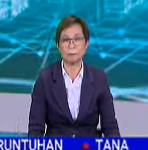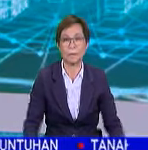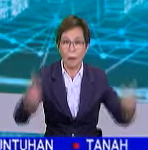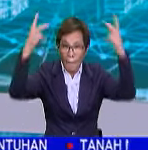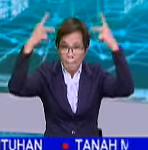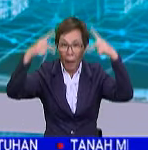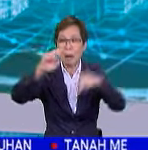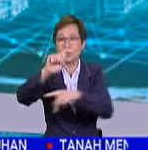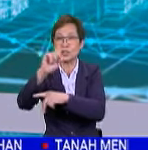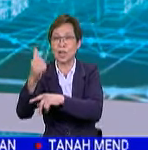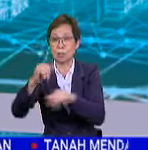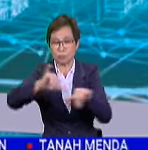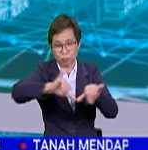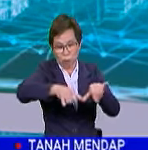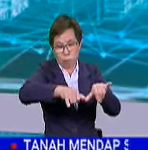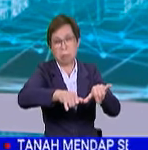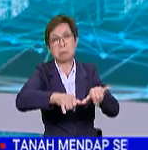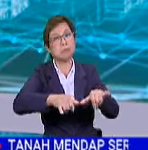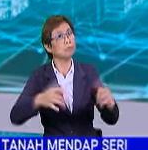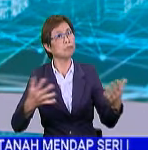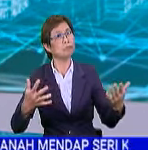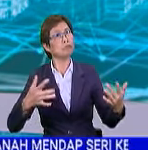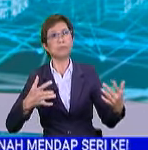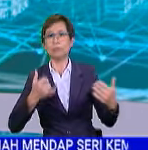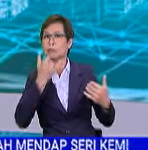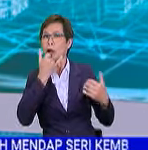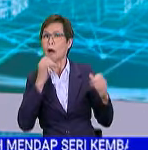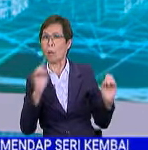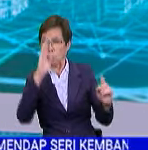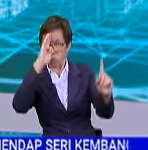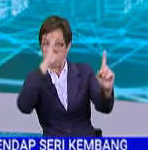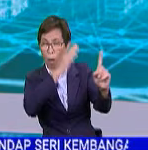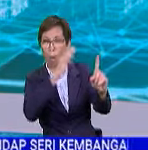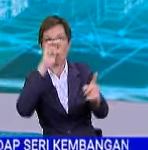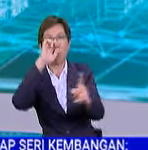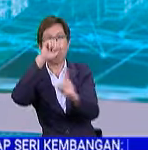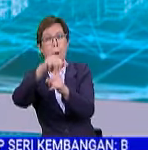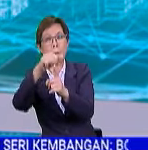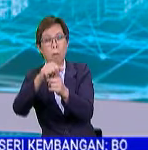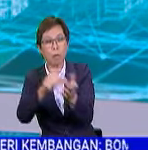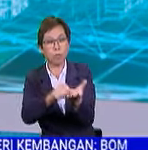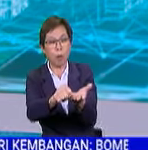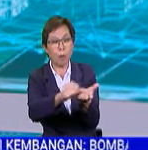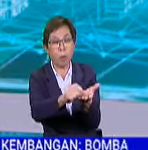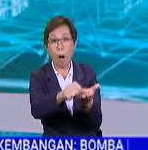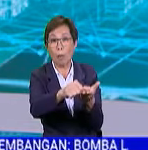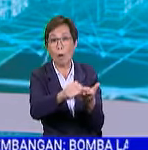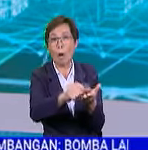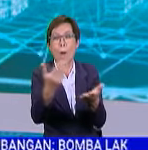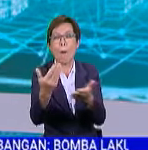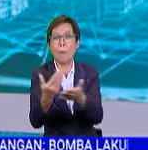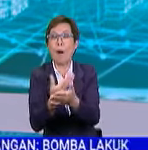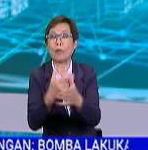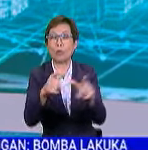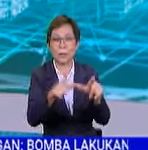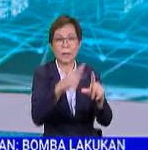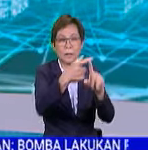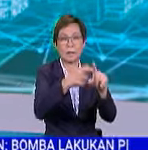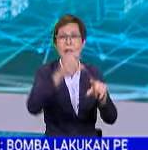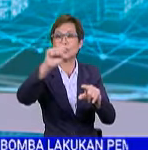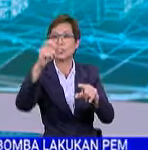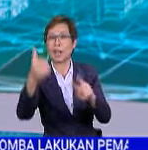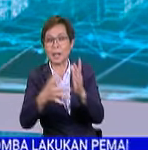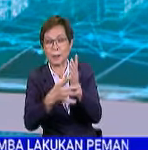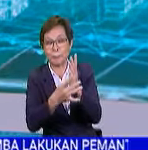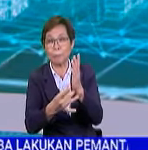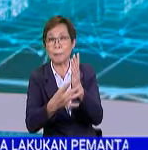Pengarah syarikat kejuruteraan mengaku tidak bersalah atas pertuduhan memalsukan dokumen bagi pembaharuan lesen daripada sebuah syarikat